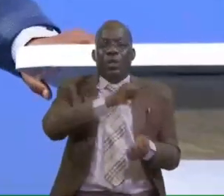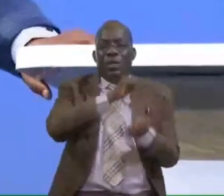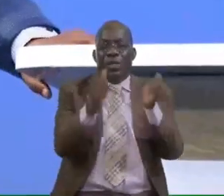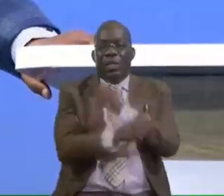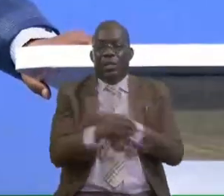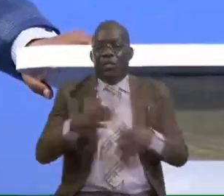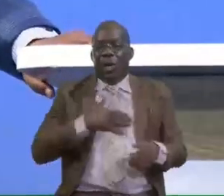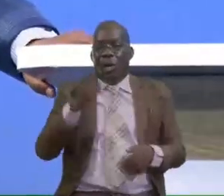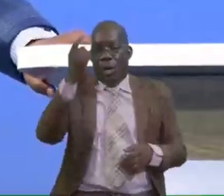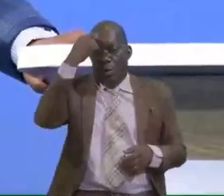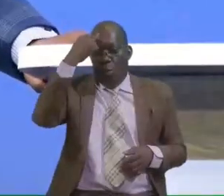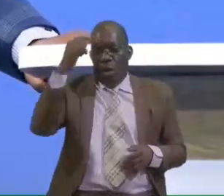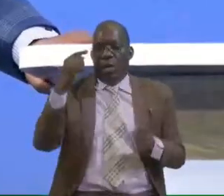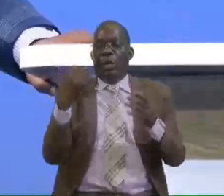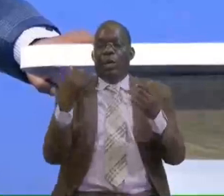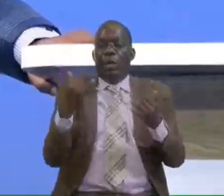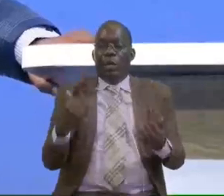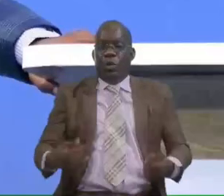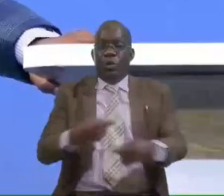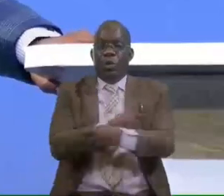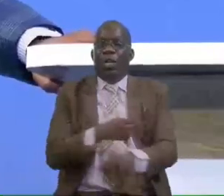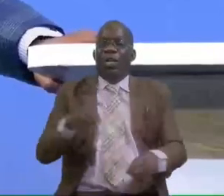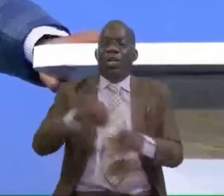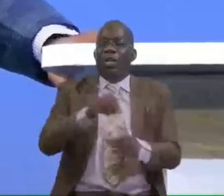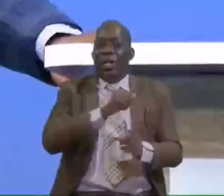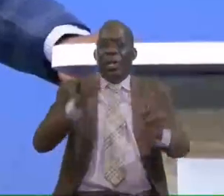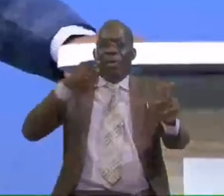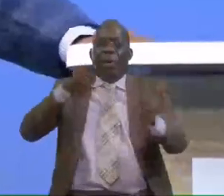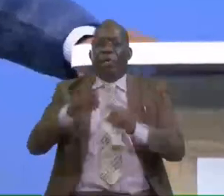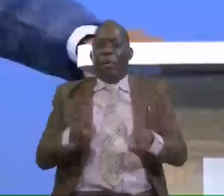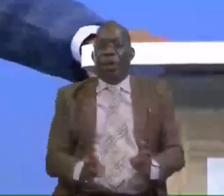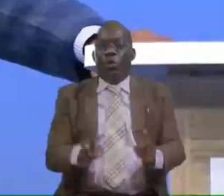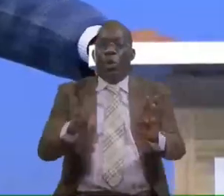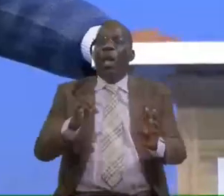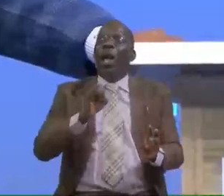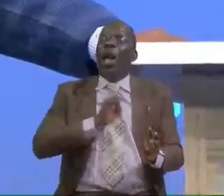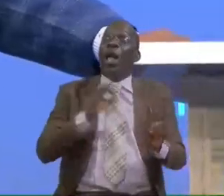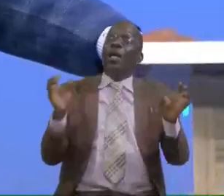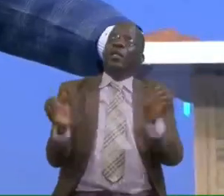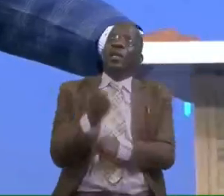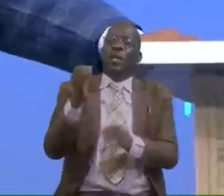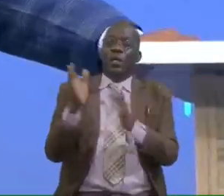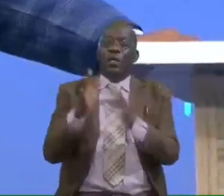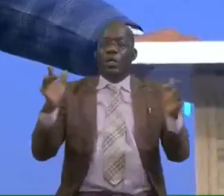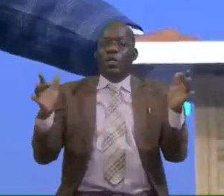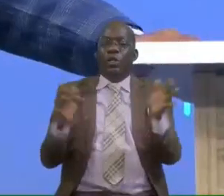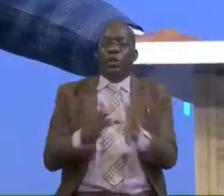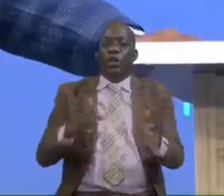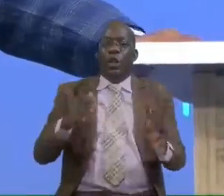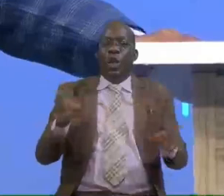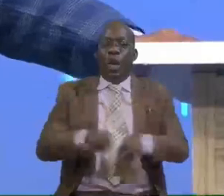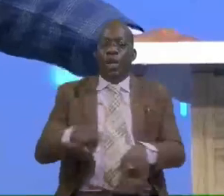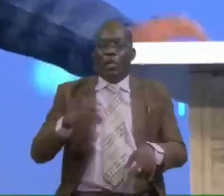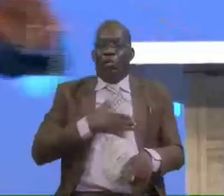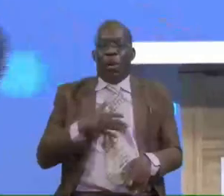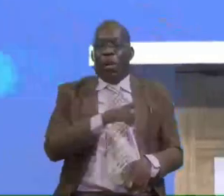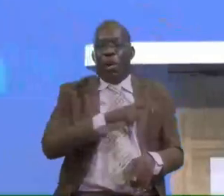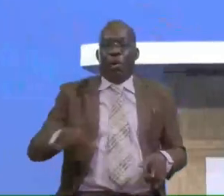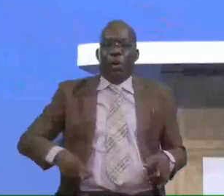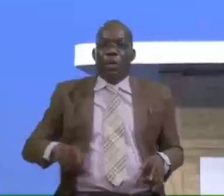décision aujourd'hui. De façon définie, je prends Jésus comme mon Seigneur